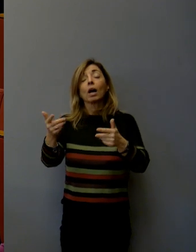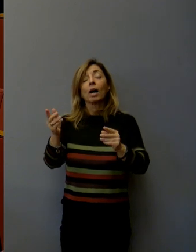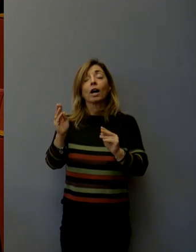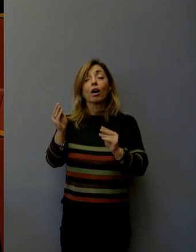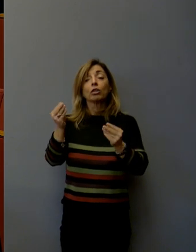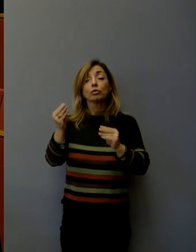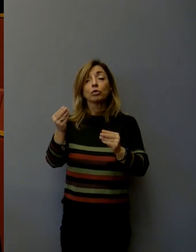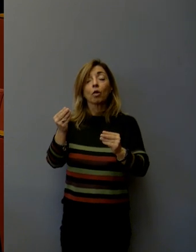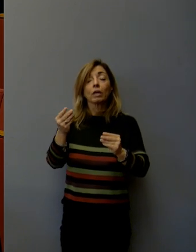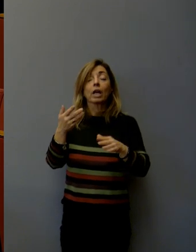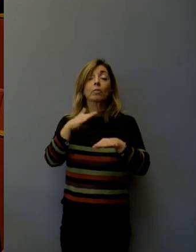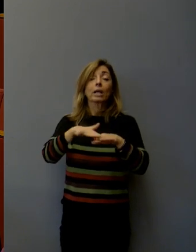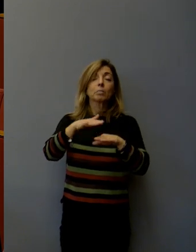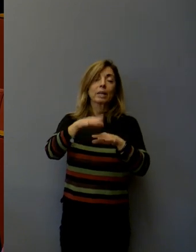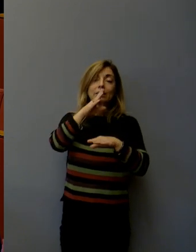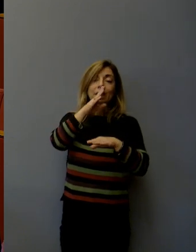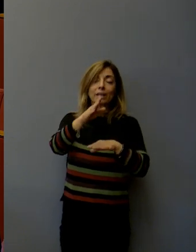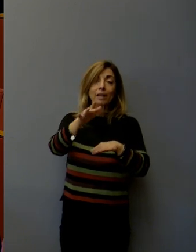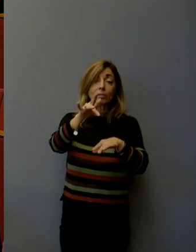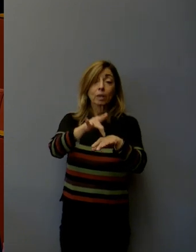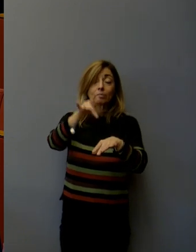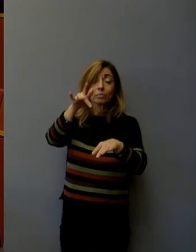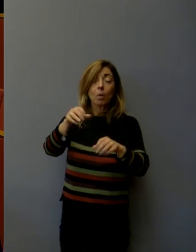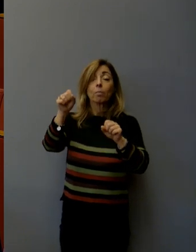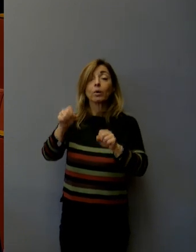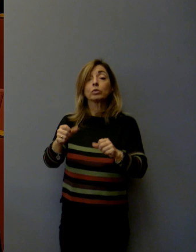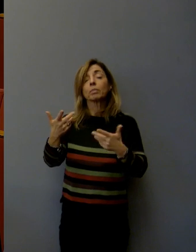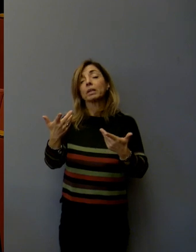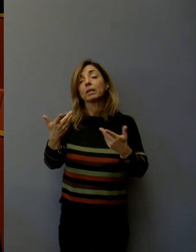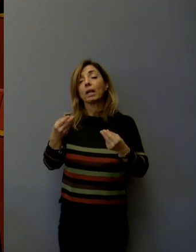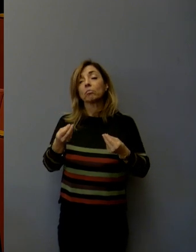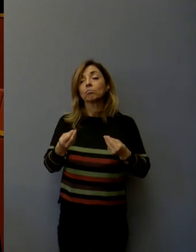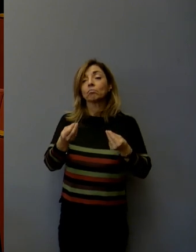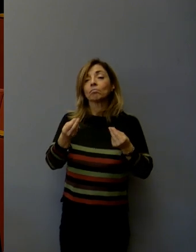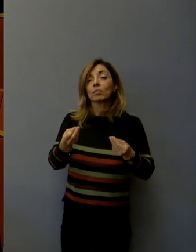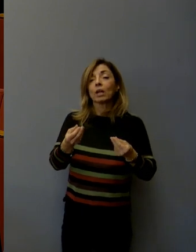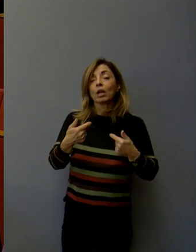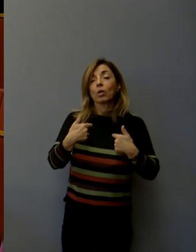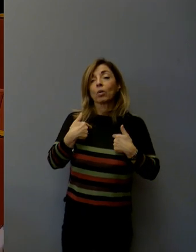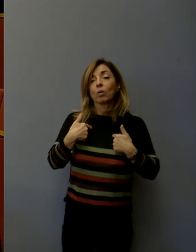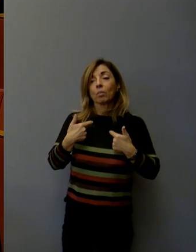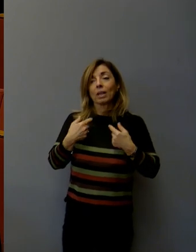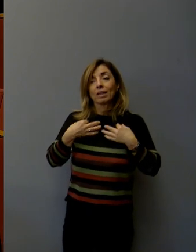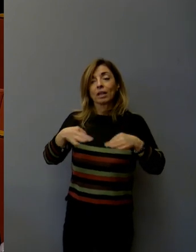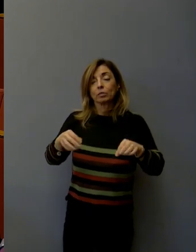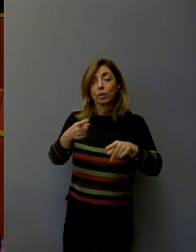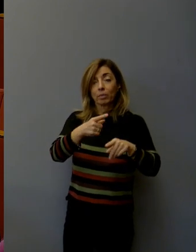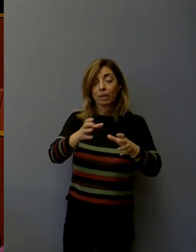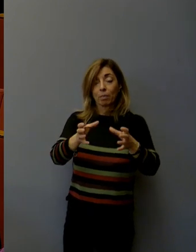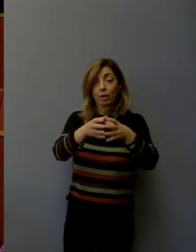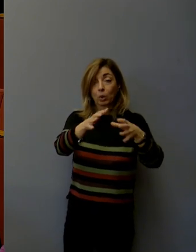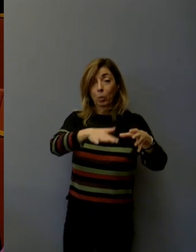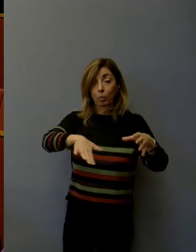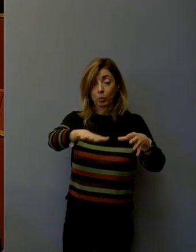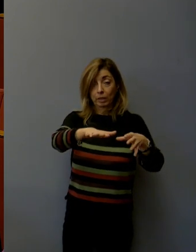un'esperienza diretta la possibilità in qualche maniera di mettersi al servizio della comunità e nel mettersi